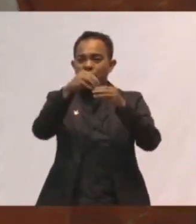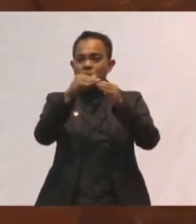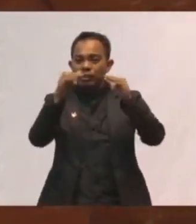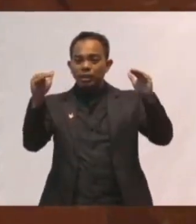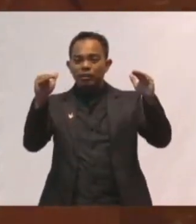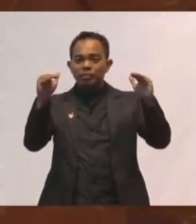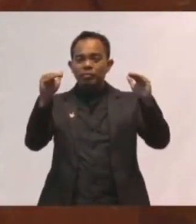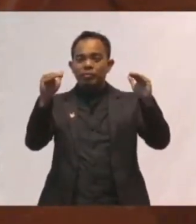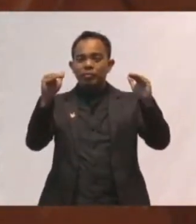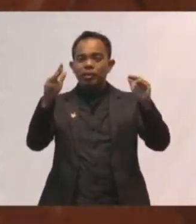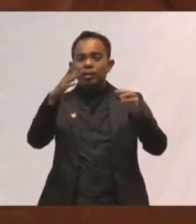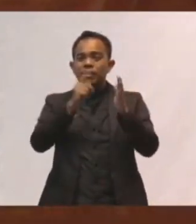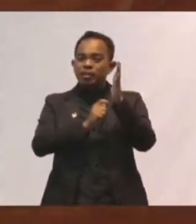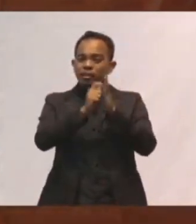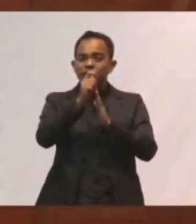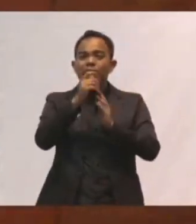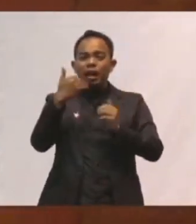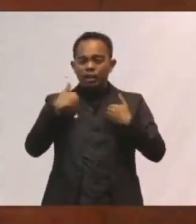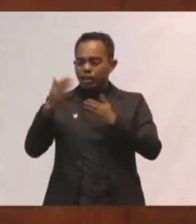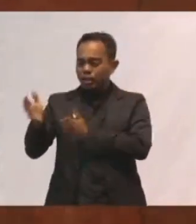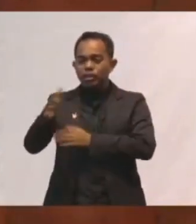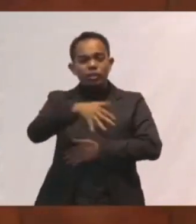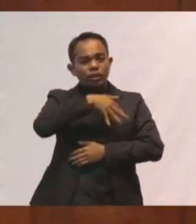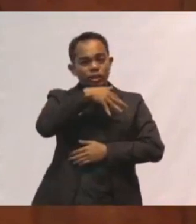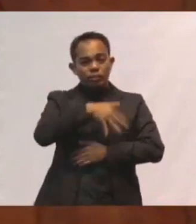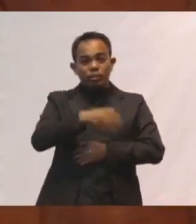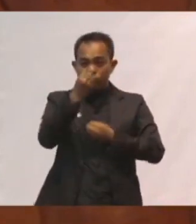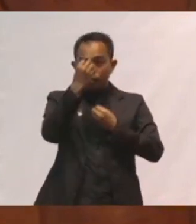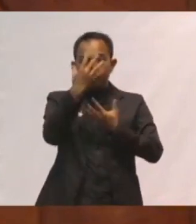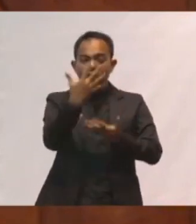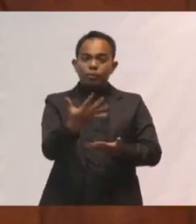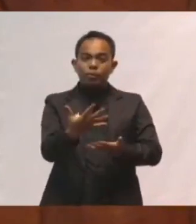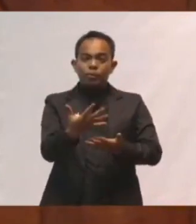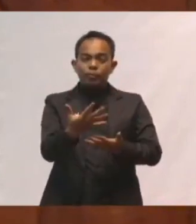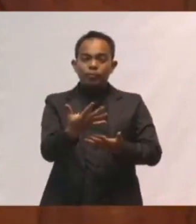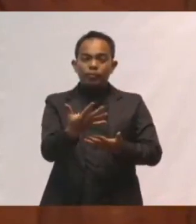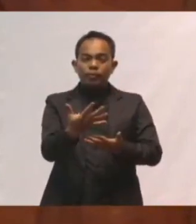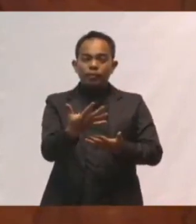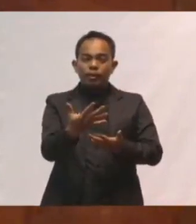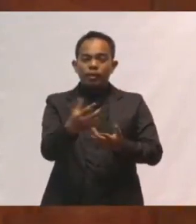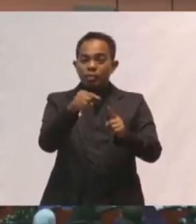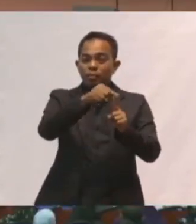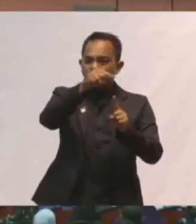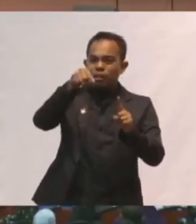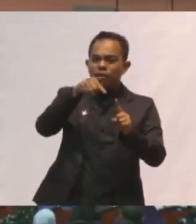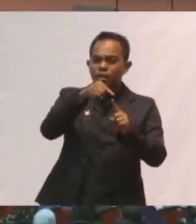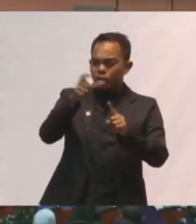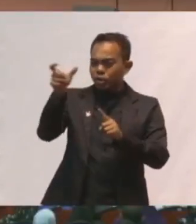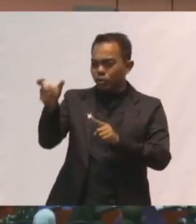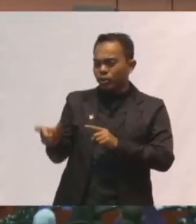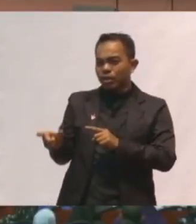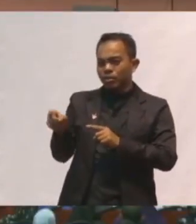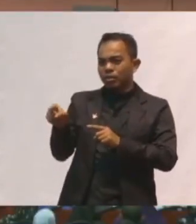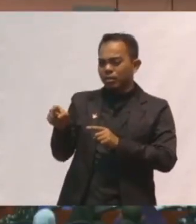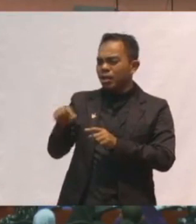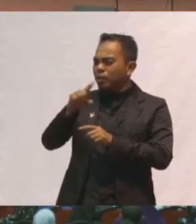Kerana ada sebuah hadis Nabi sallallahu alaihi wasallam, apabila seorang sahabat